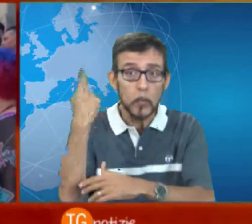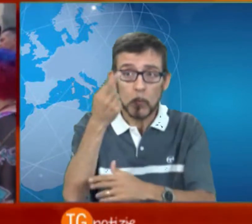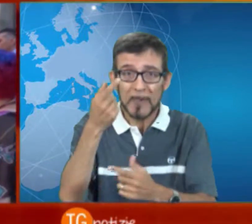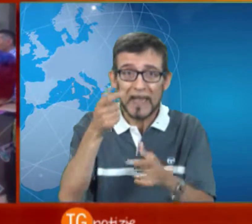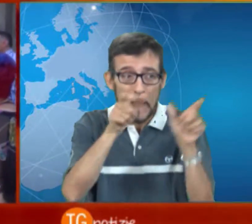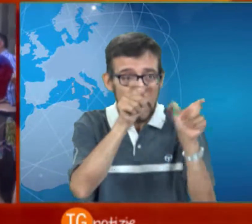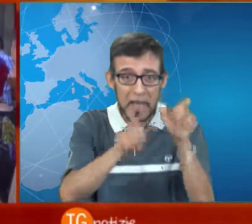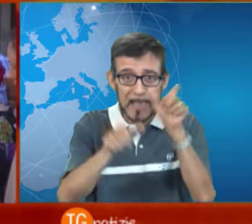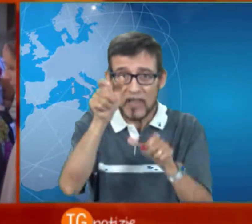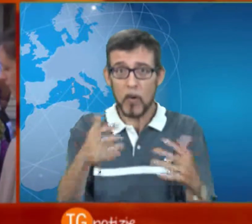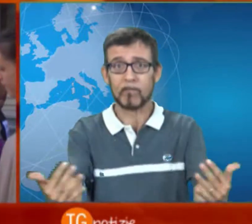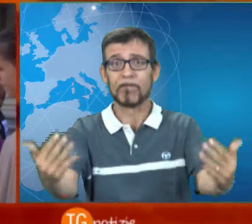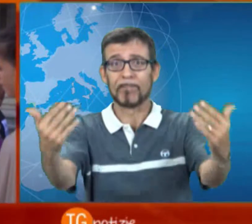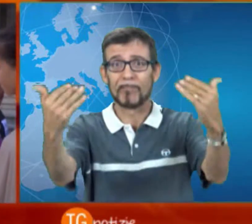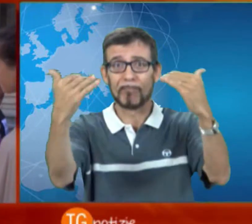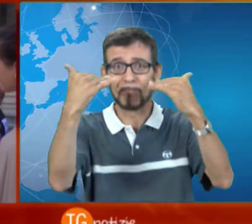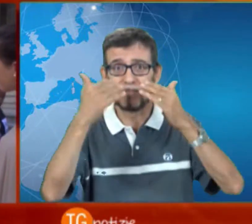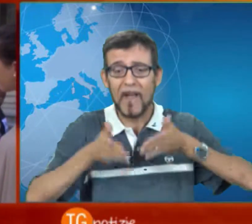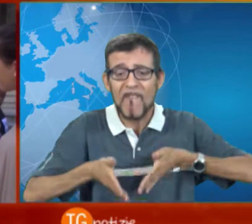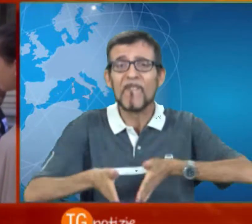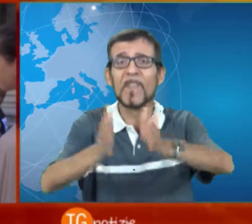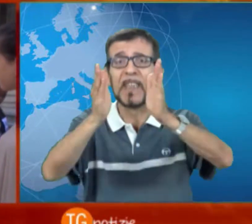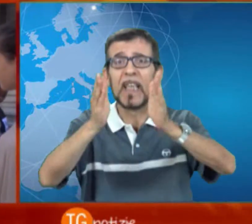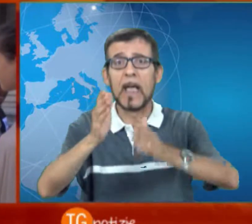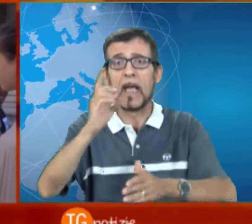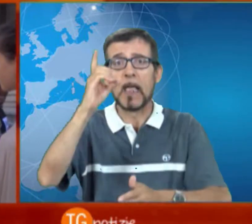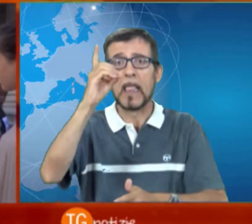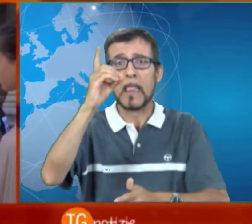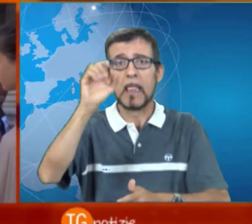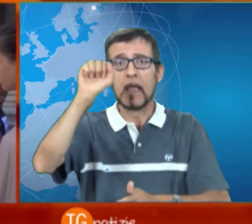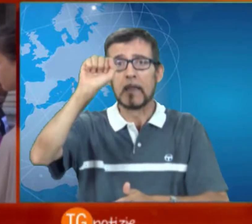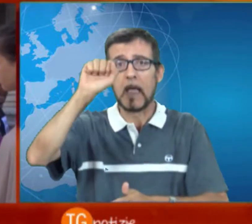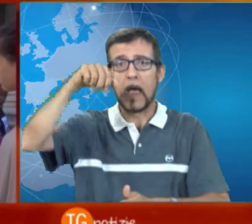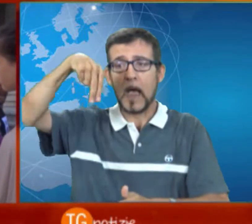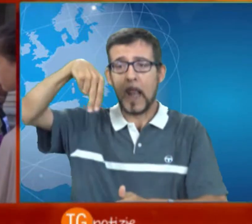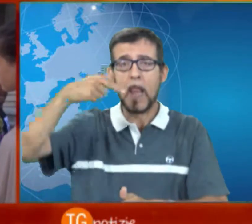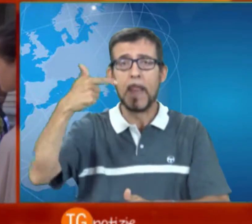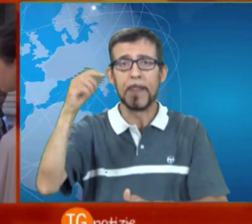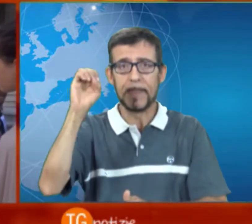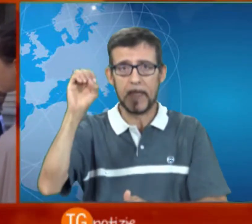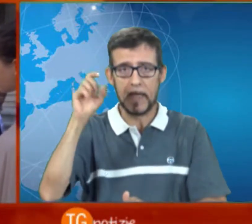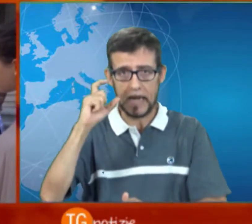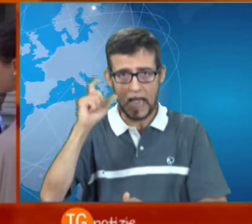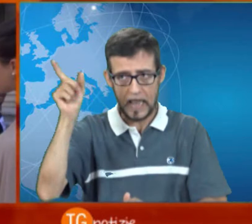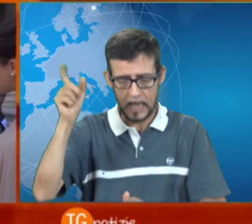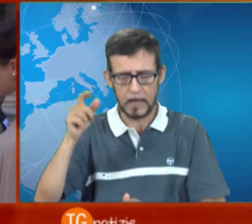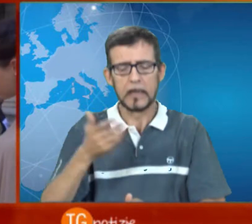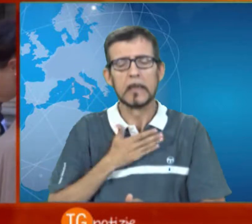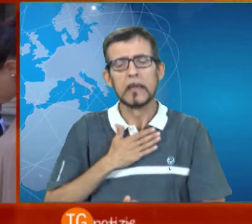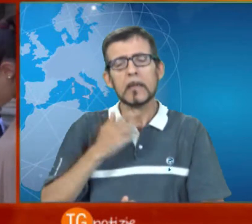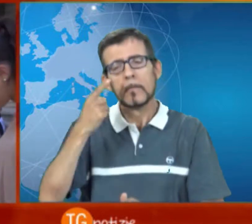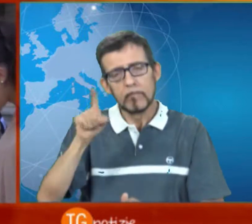qua in via Dante stamattina è proprio dedicato a tutte le questioni che riguardano